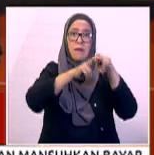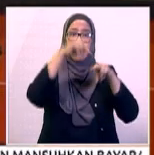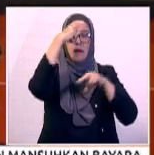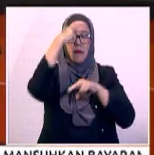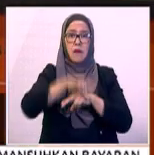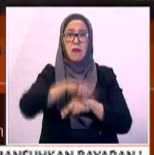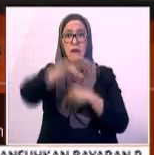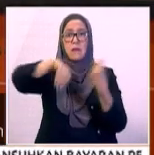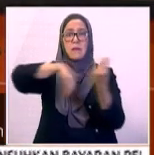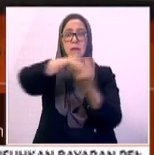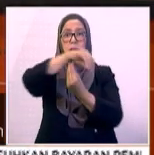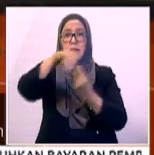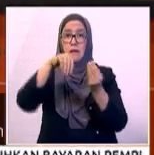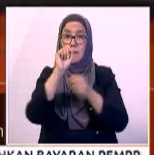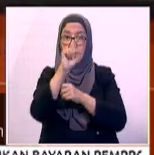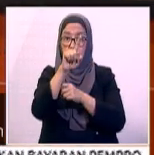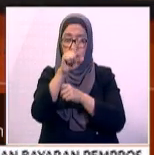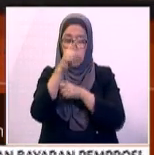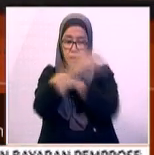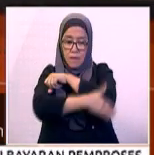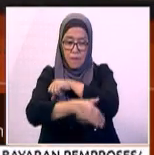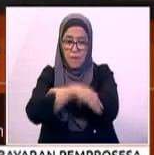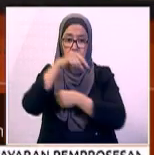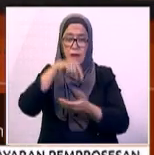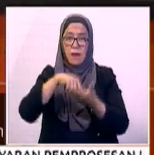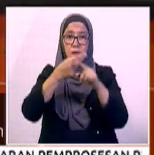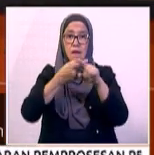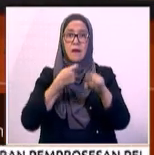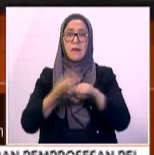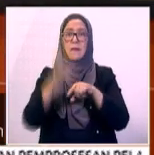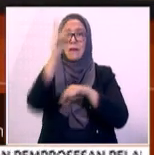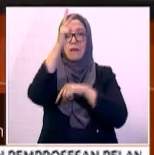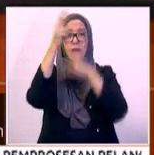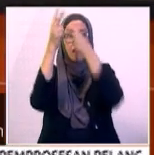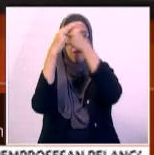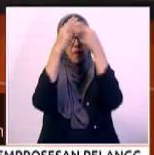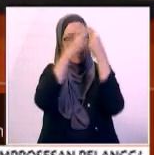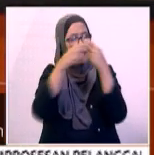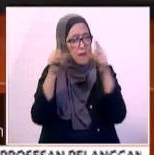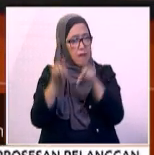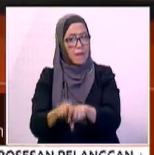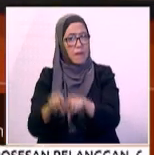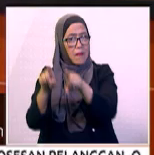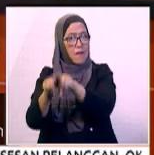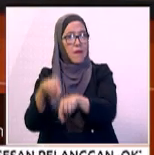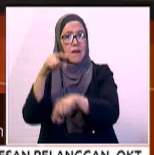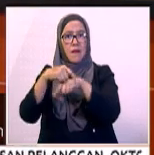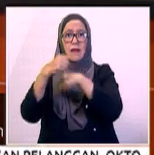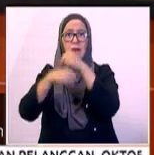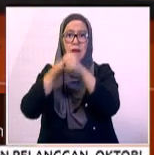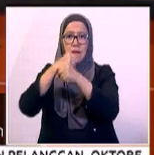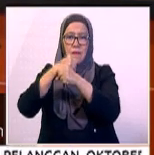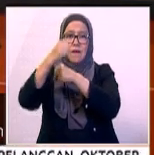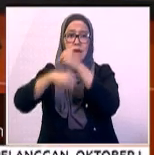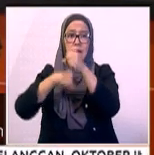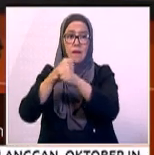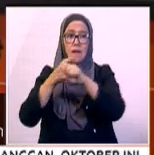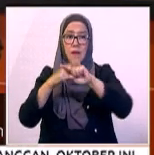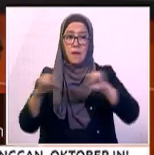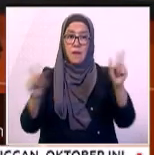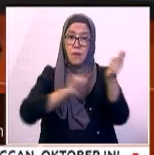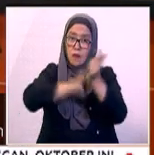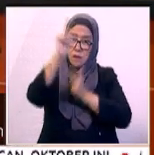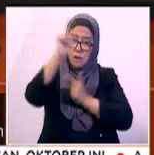daripada kerajaan Arab Saudi seperti biasa berlaku tiap-tiap tahun. Namun, kelulusan jumlah